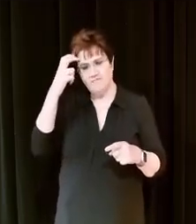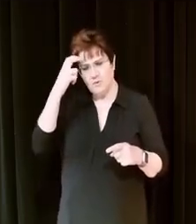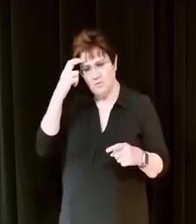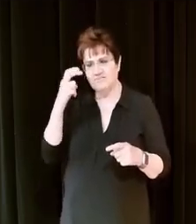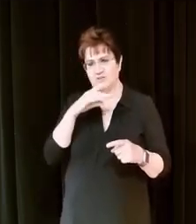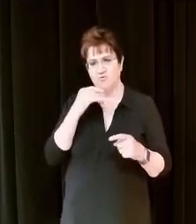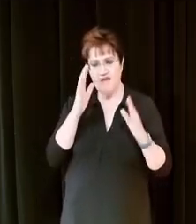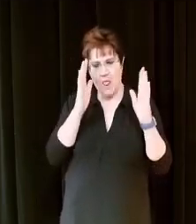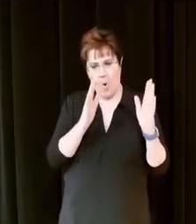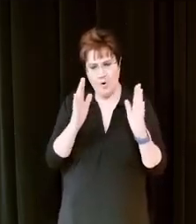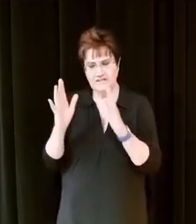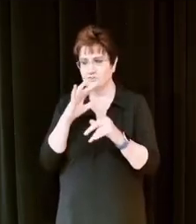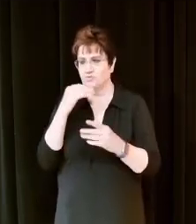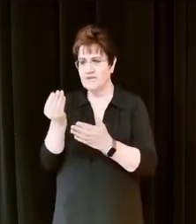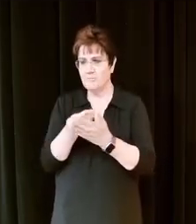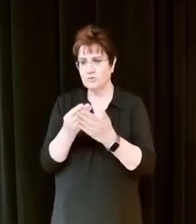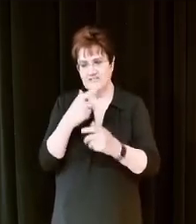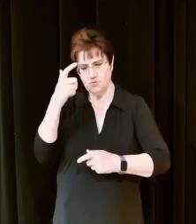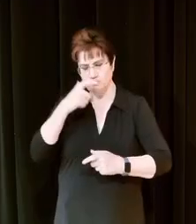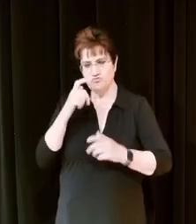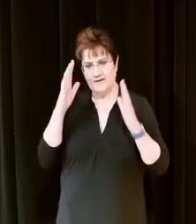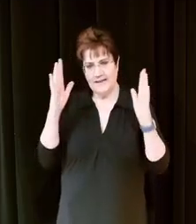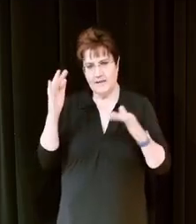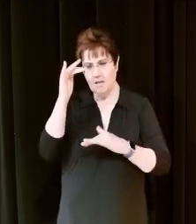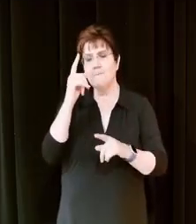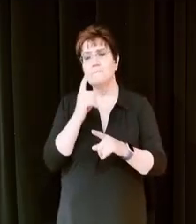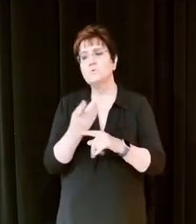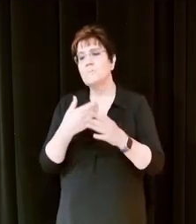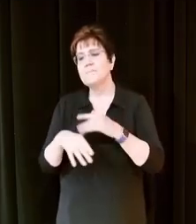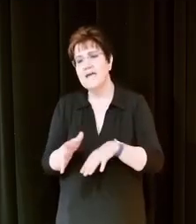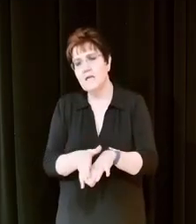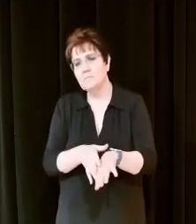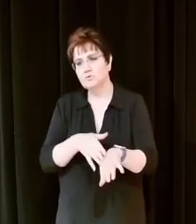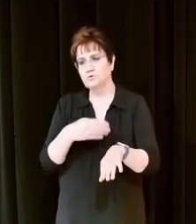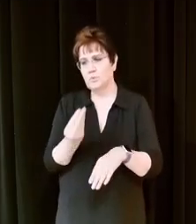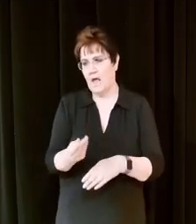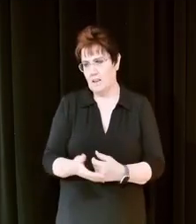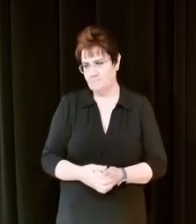geordnet, es ist zu sehr im Muster, es ist zu streng, es muss emotionaler werden.